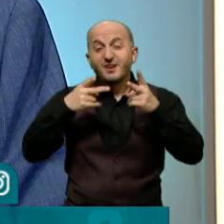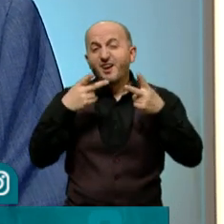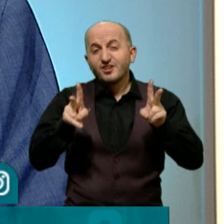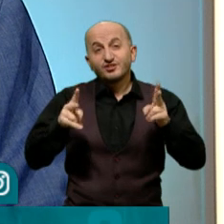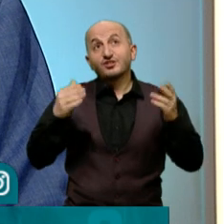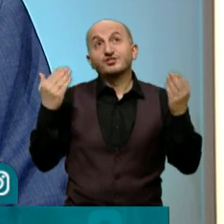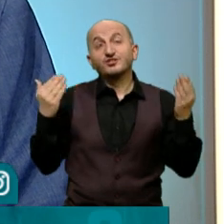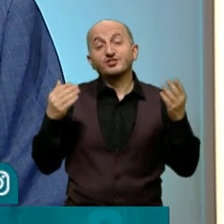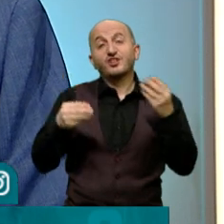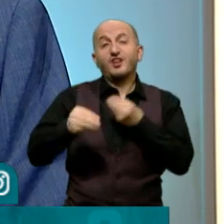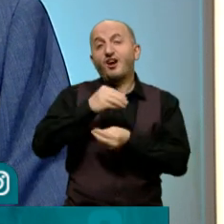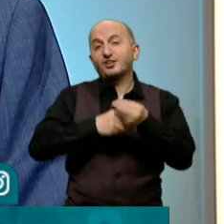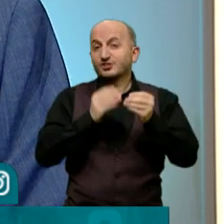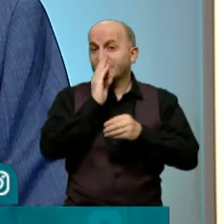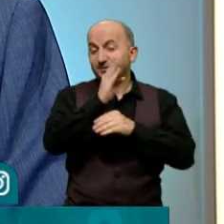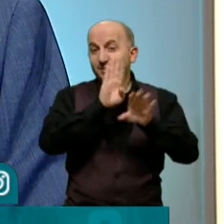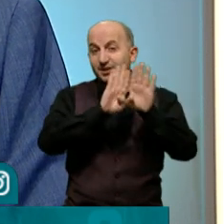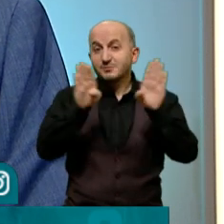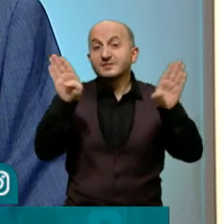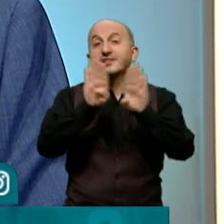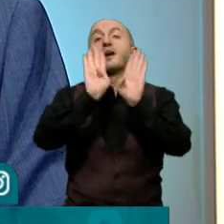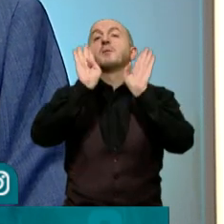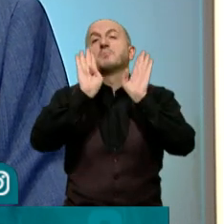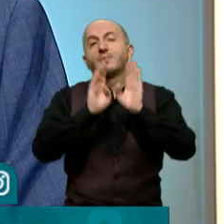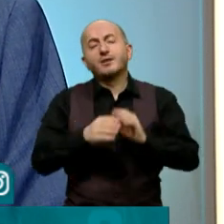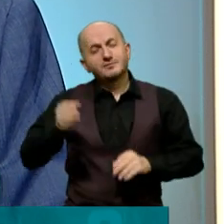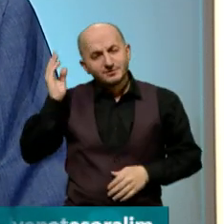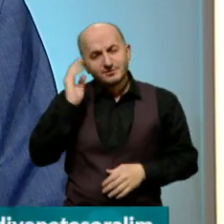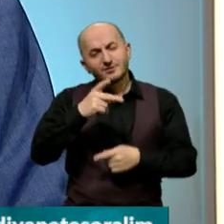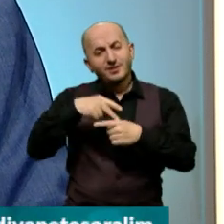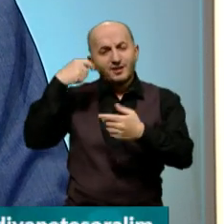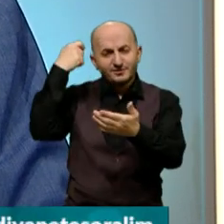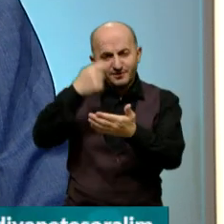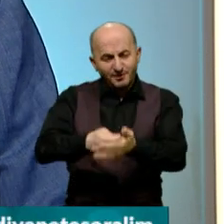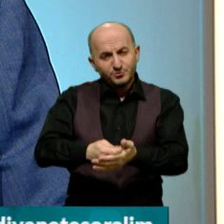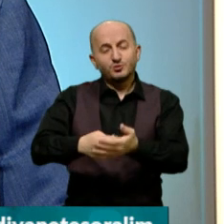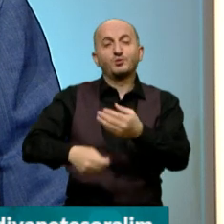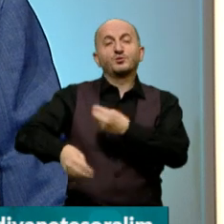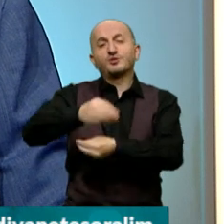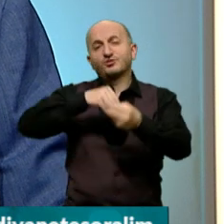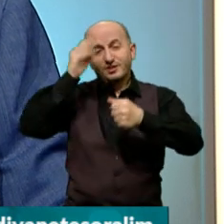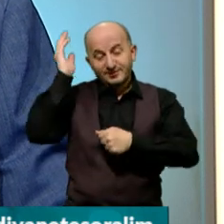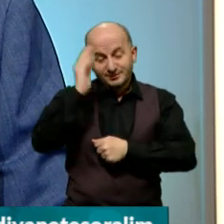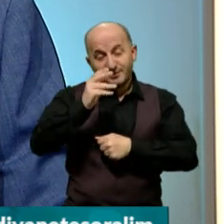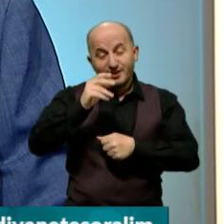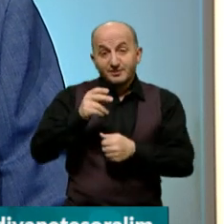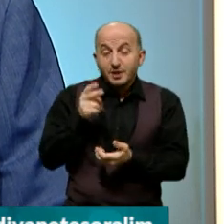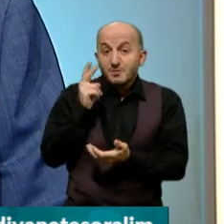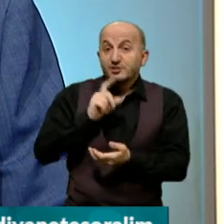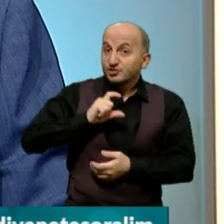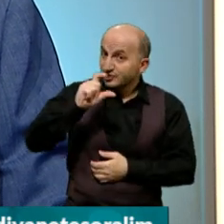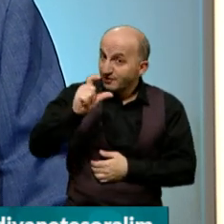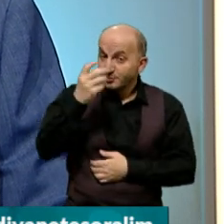hacca gitme kapısı da kapanmaz. Hacca da gider, zekatını da vermiş olur. Ama fetva olarak söyleyeceğimiz